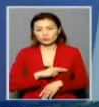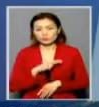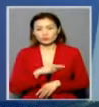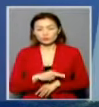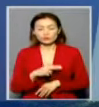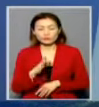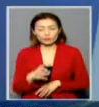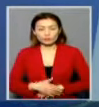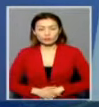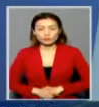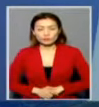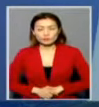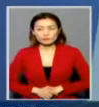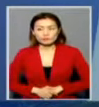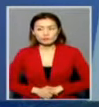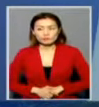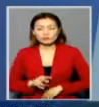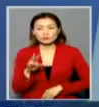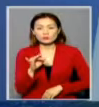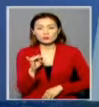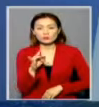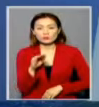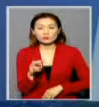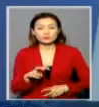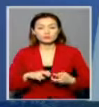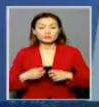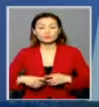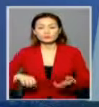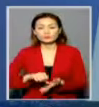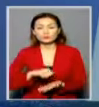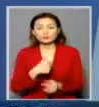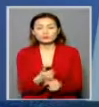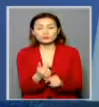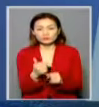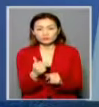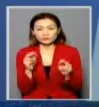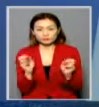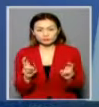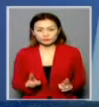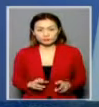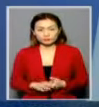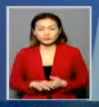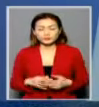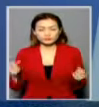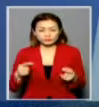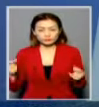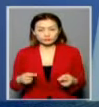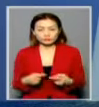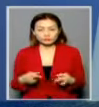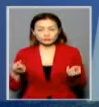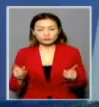жоқтығына наразылық білдіруде. Нұр Отан партиясының мәселеге қатысты басты ұстанымы талапқа сәйкес